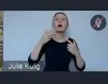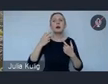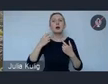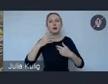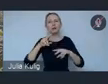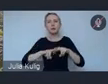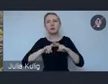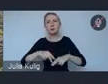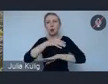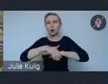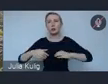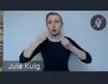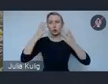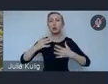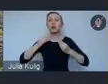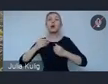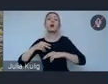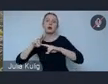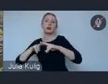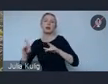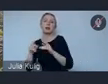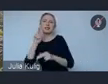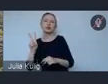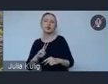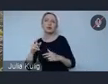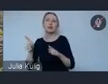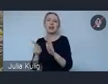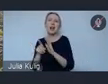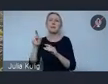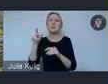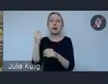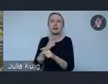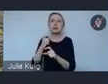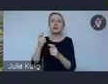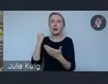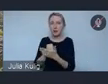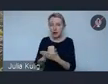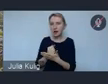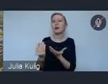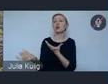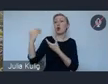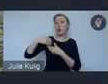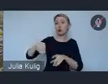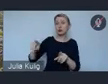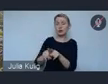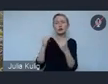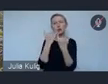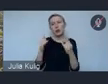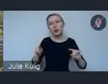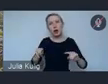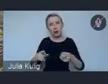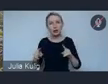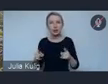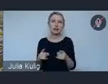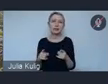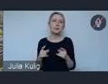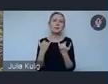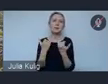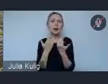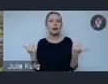Instytut na rzecz państwa prawa Oczywiście w miarę naszej pracy dołączyły inne organizacje inni